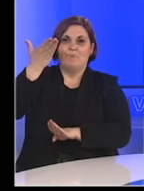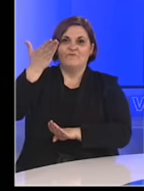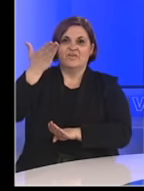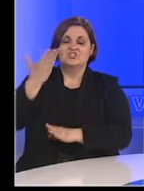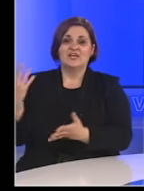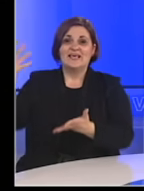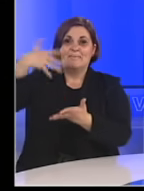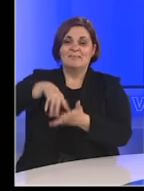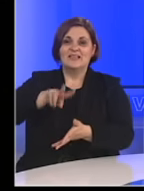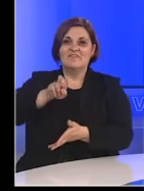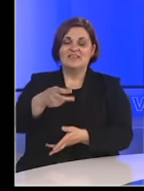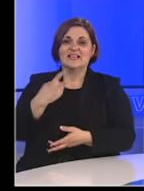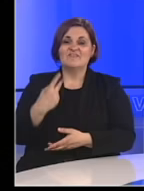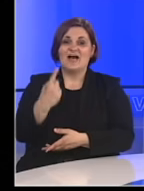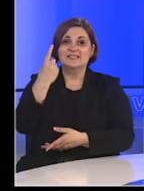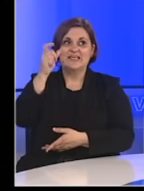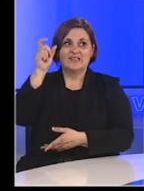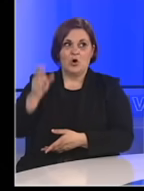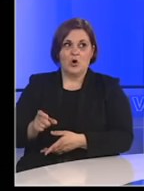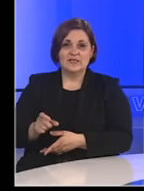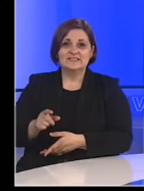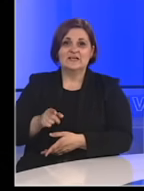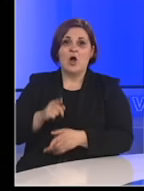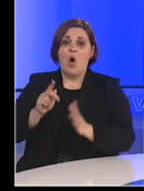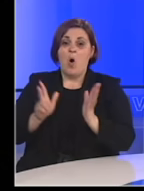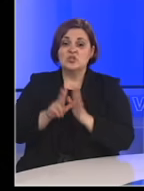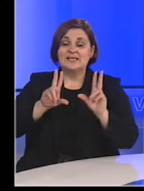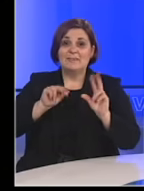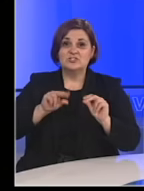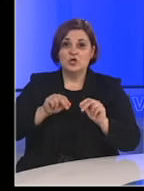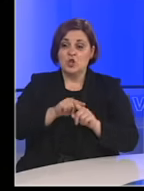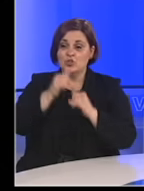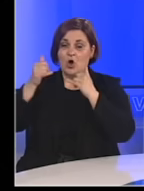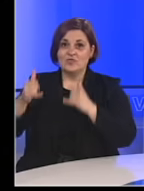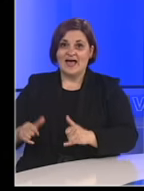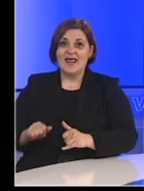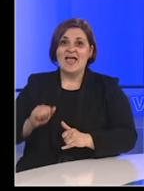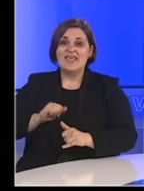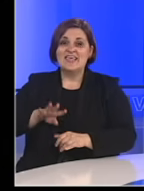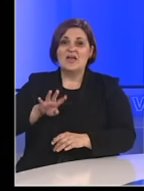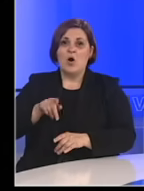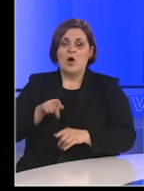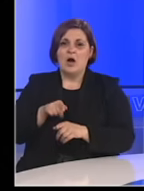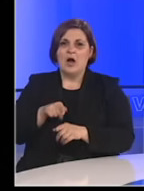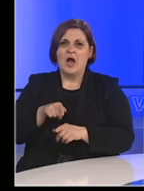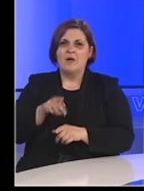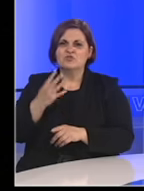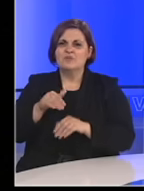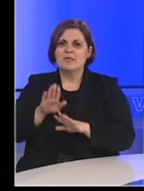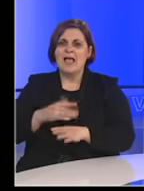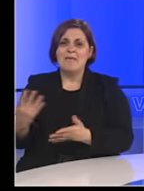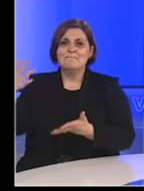za 5.221 osobu. Znači od 18. marta do danas imamo, od 4. maja